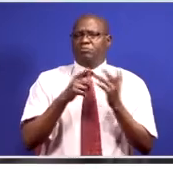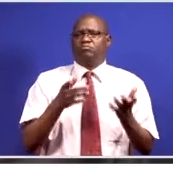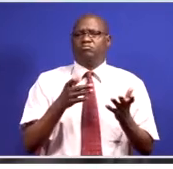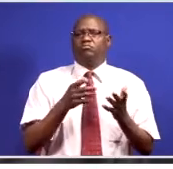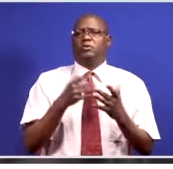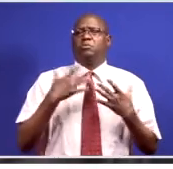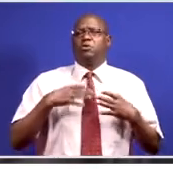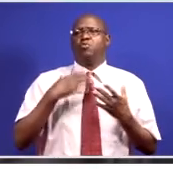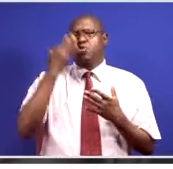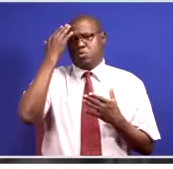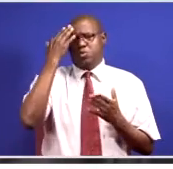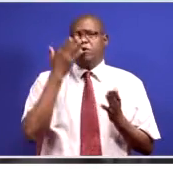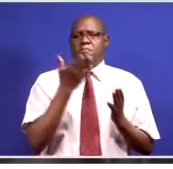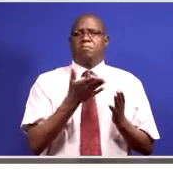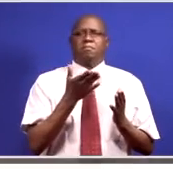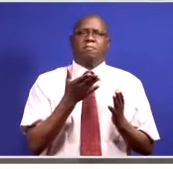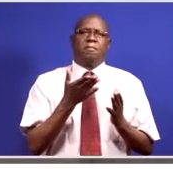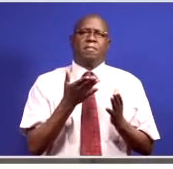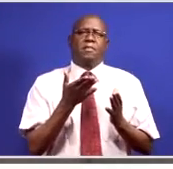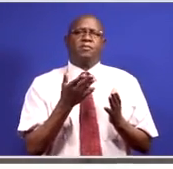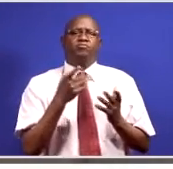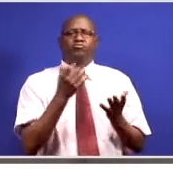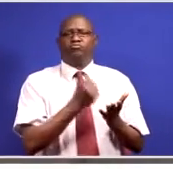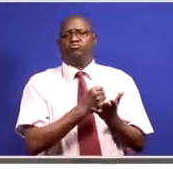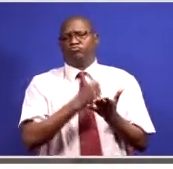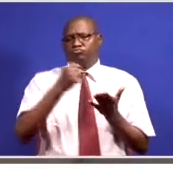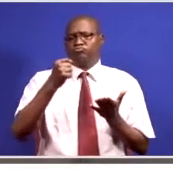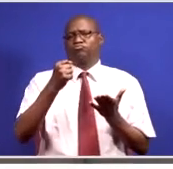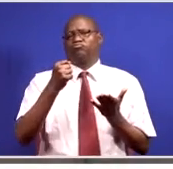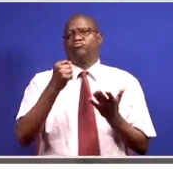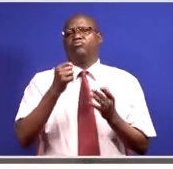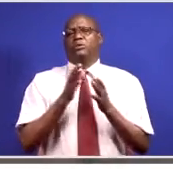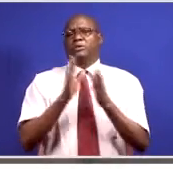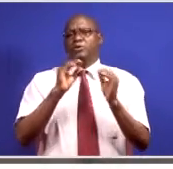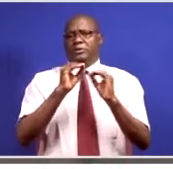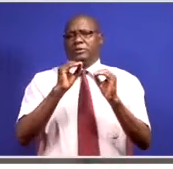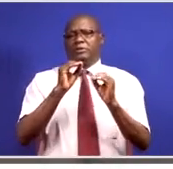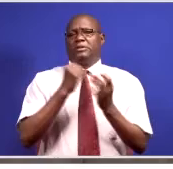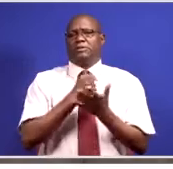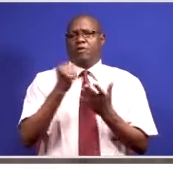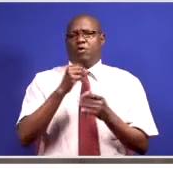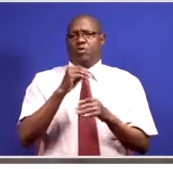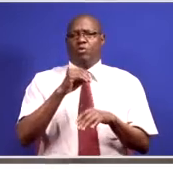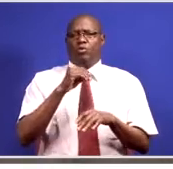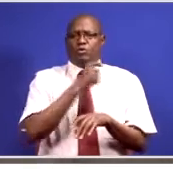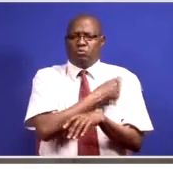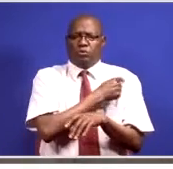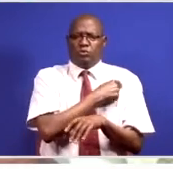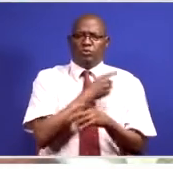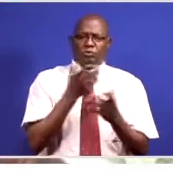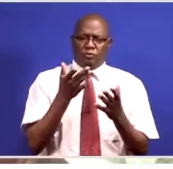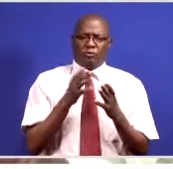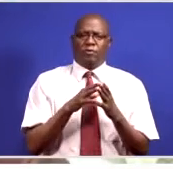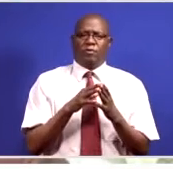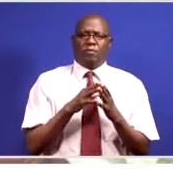him, led to his hospitalization at the Coast General Teaching and Referral Hospital since 23rd October